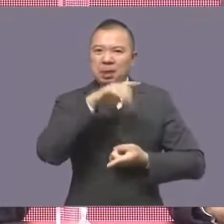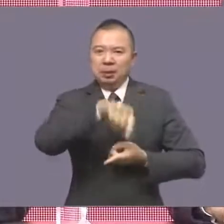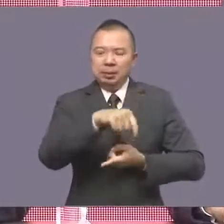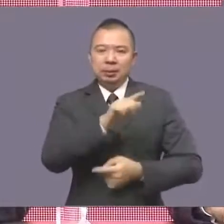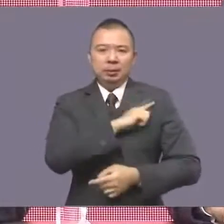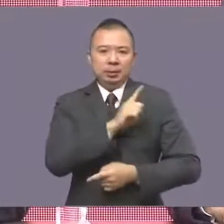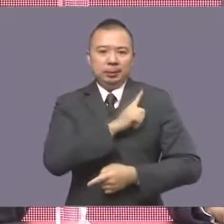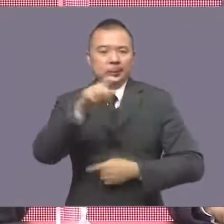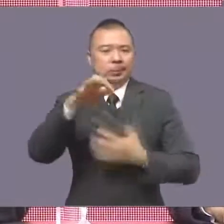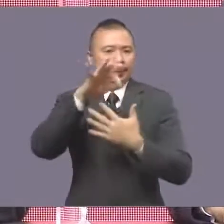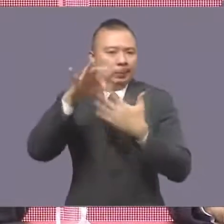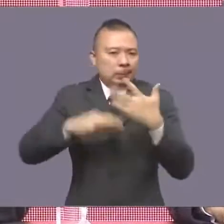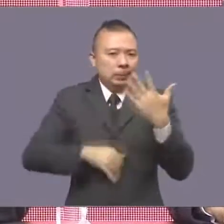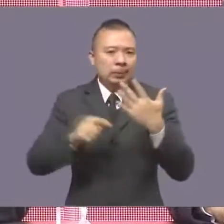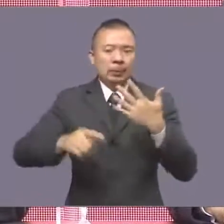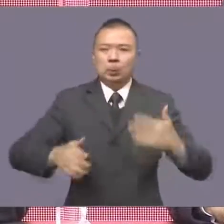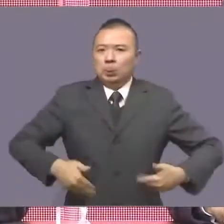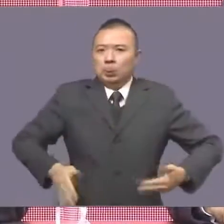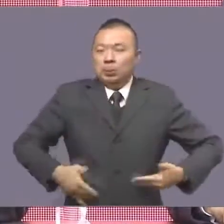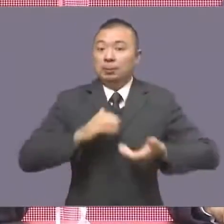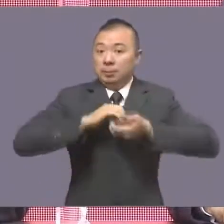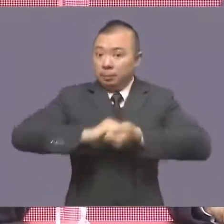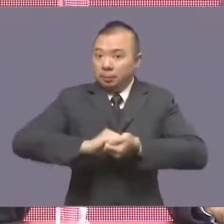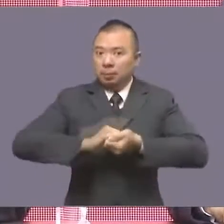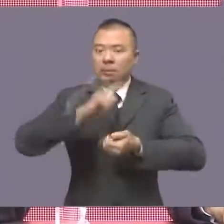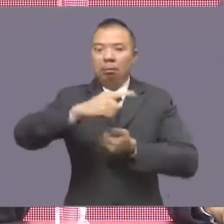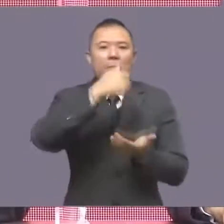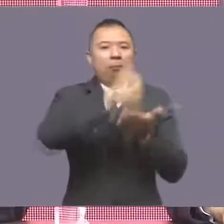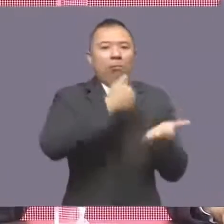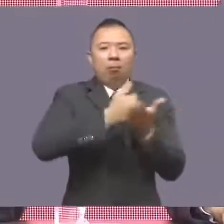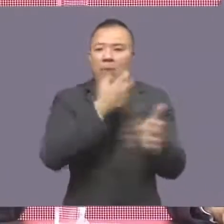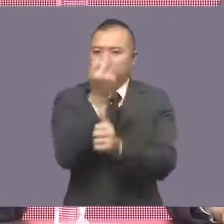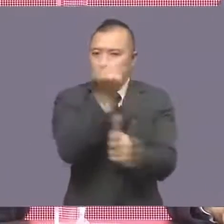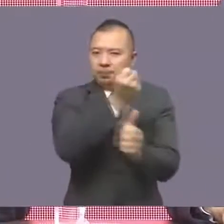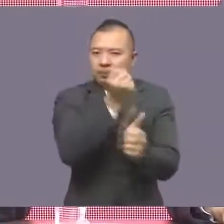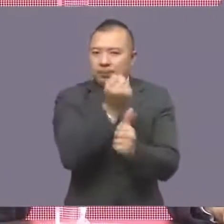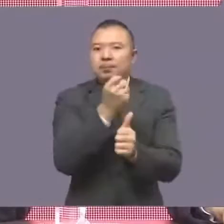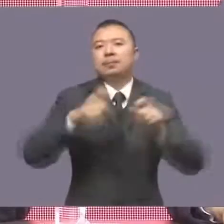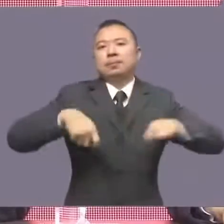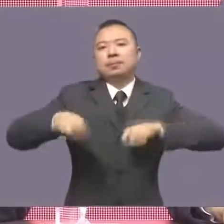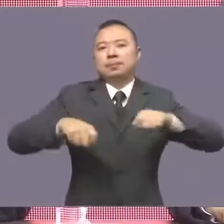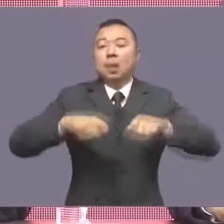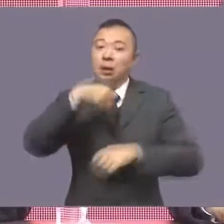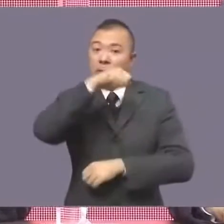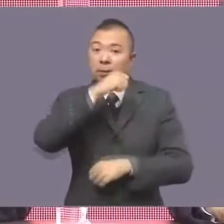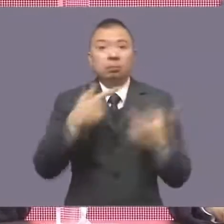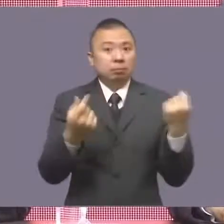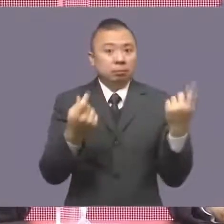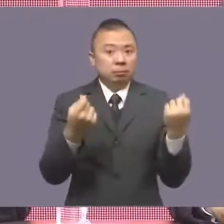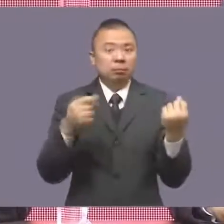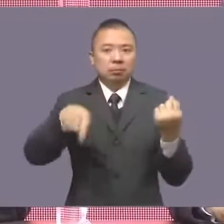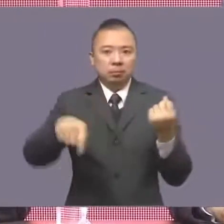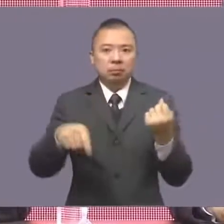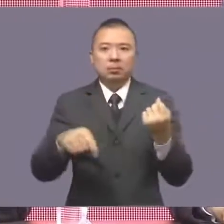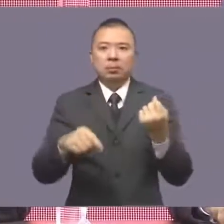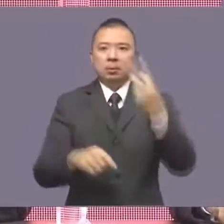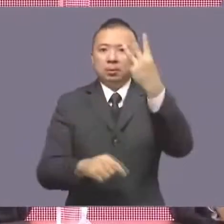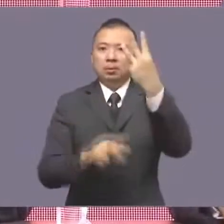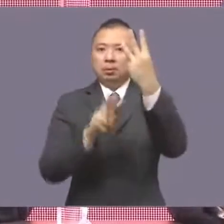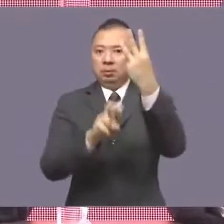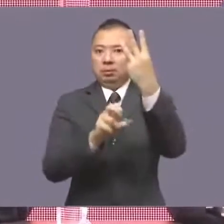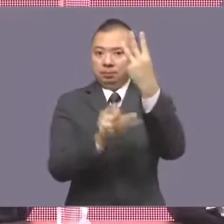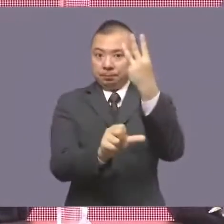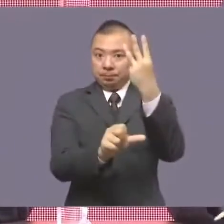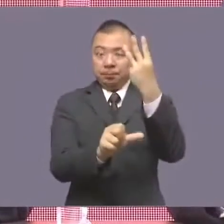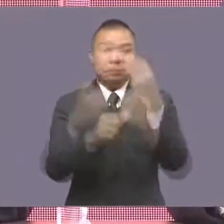时管制输入措施，而我们台湾也在同年的3月25日，由当